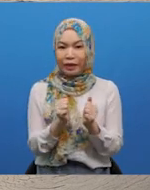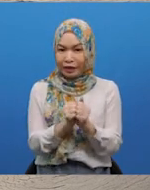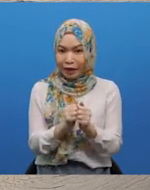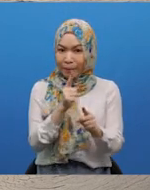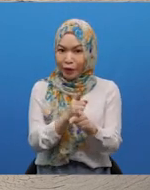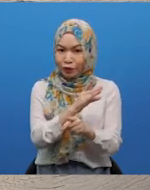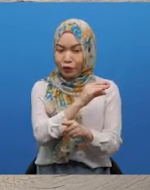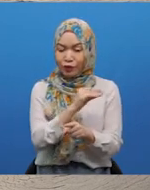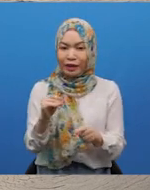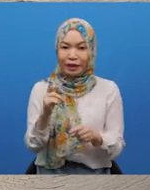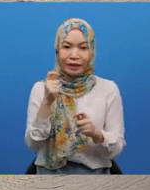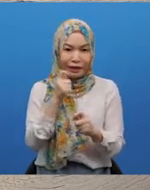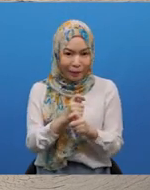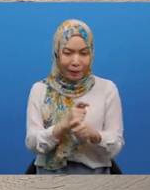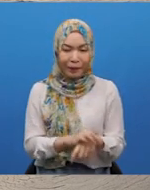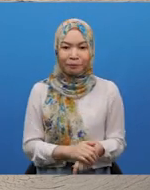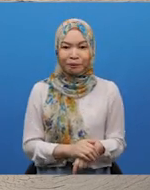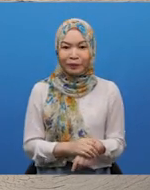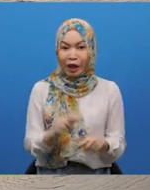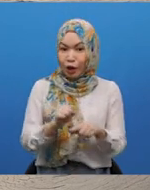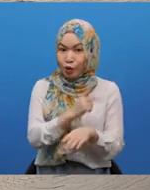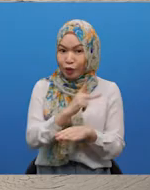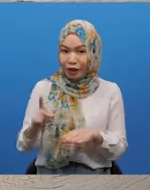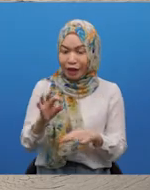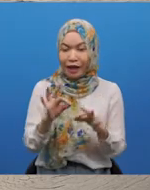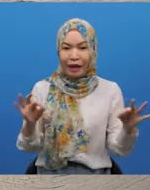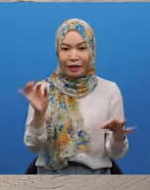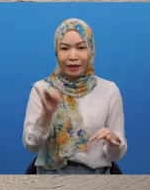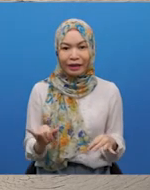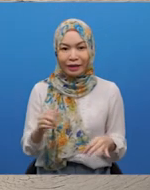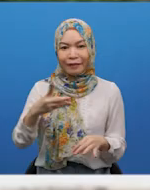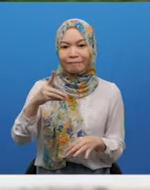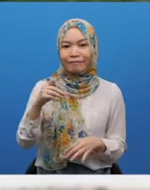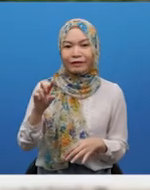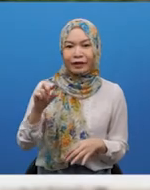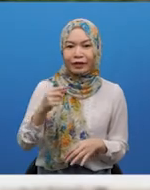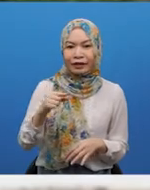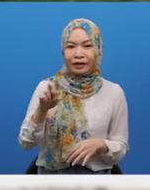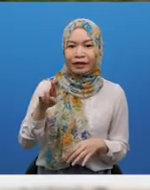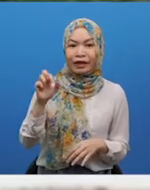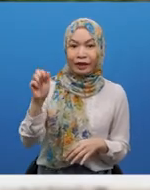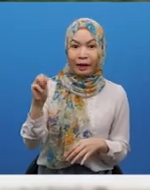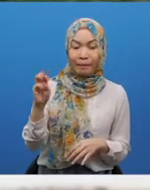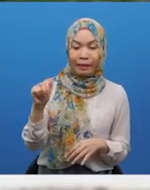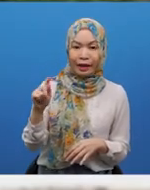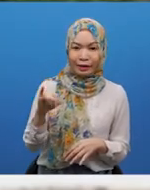dan tepat serta menggunakan ayat yang gramatis. Murid-murid yang